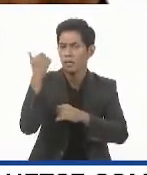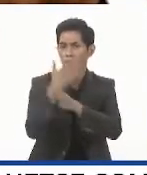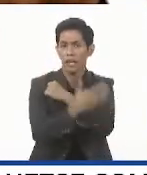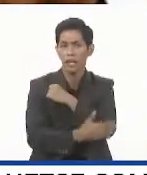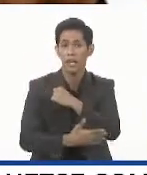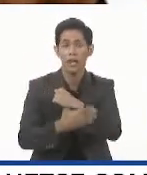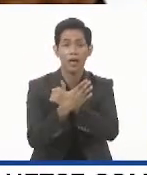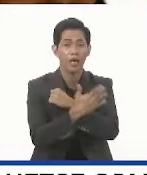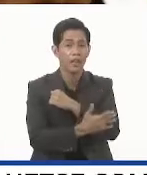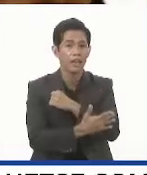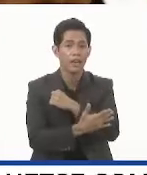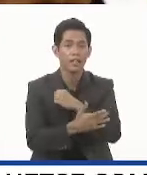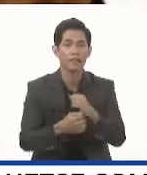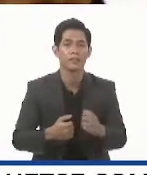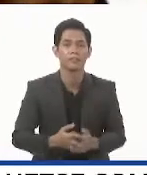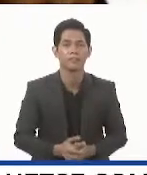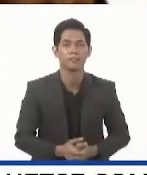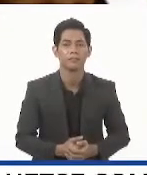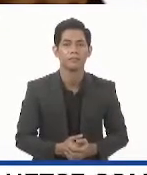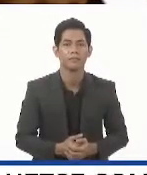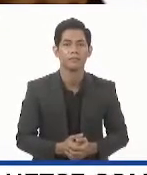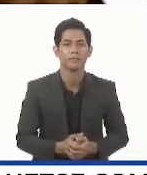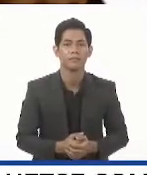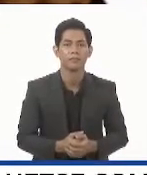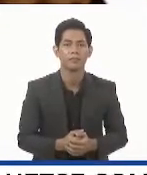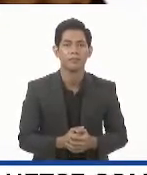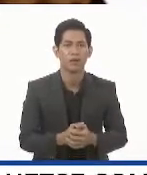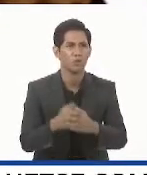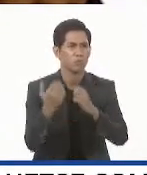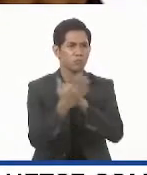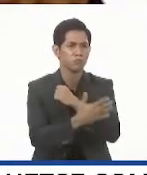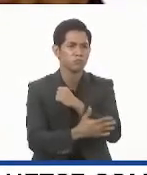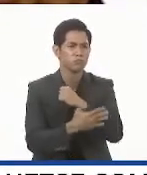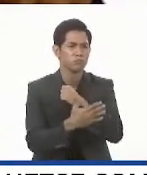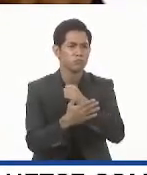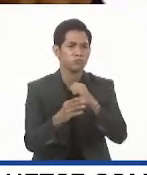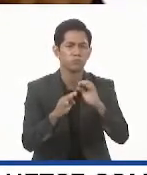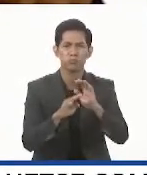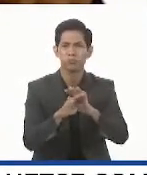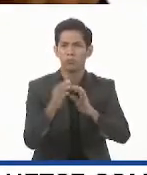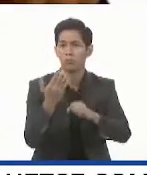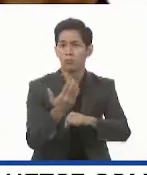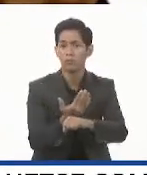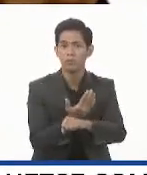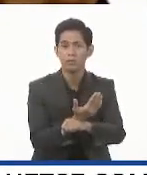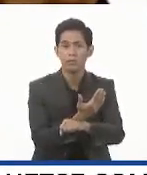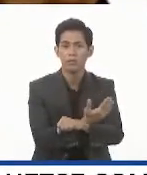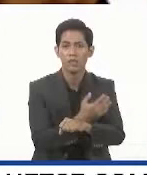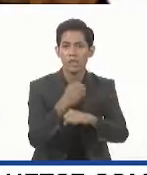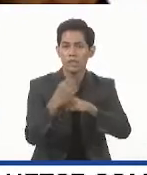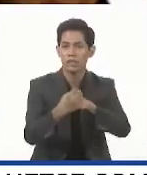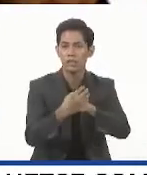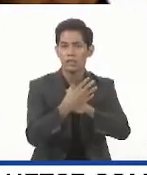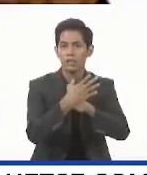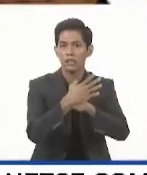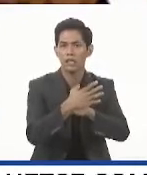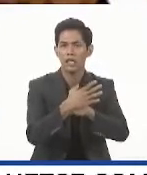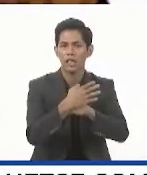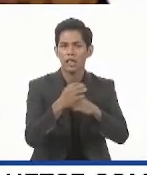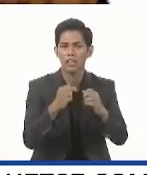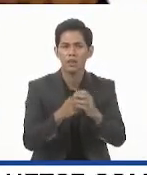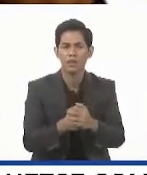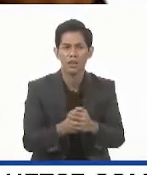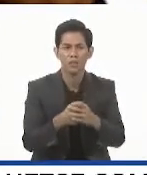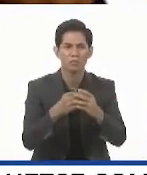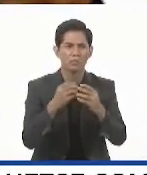na yung mga progresibong bansa pa, ang mga tinamaan ng nagtanggal ng face mask.